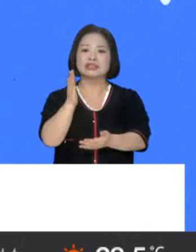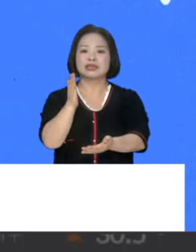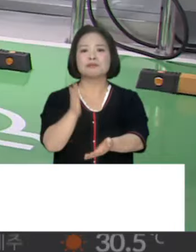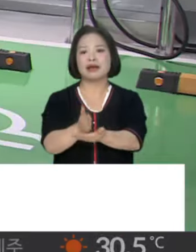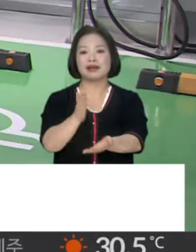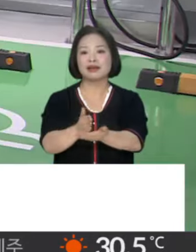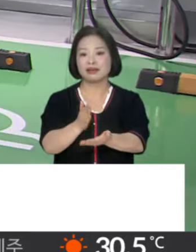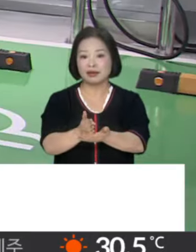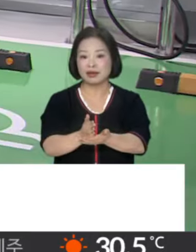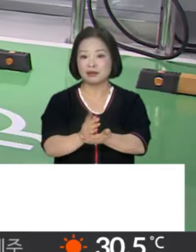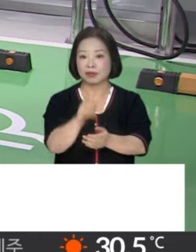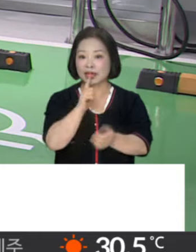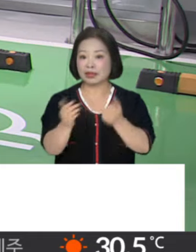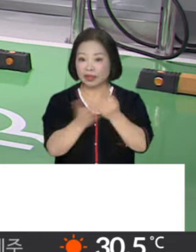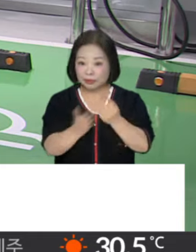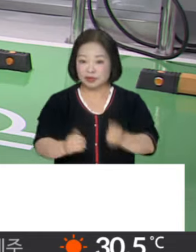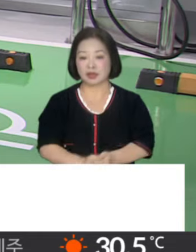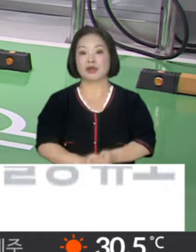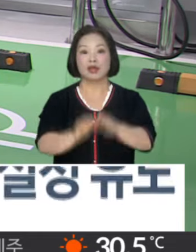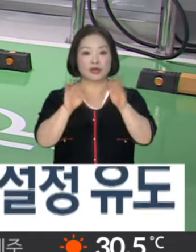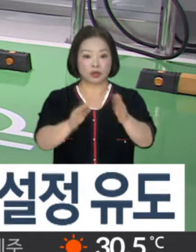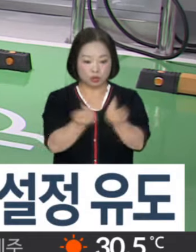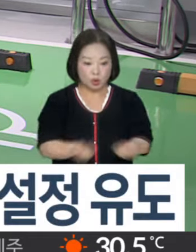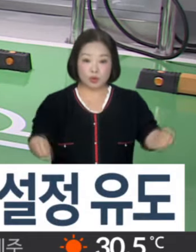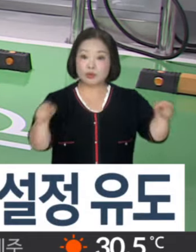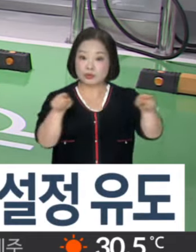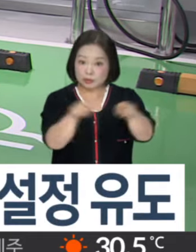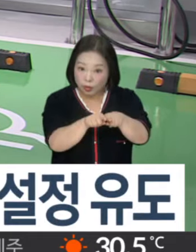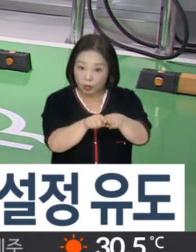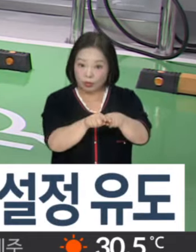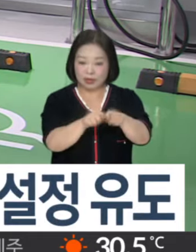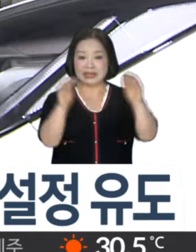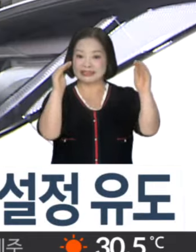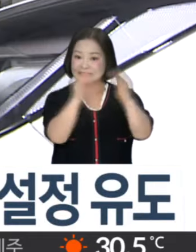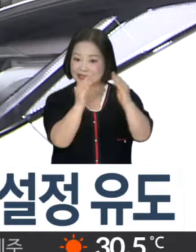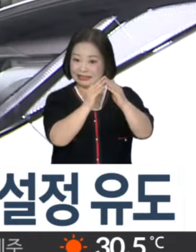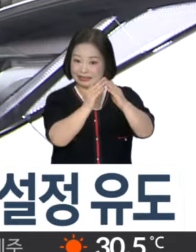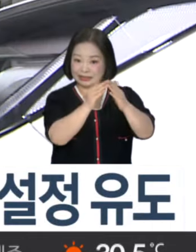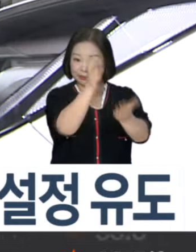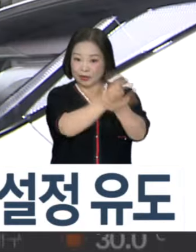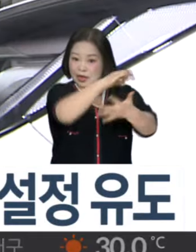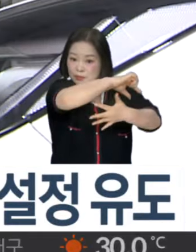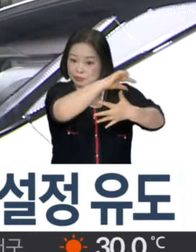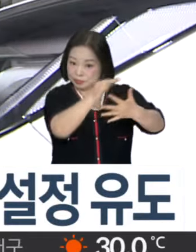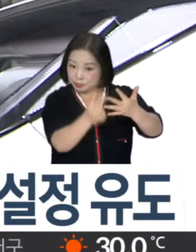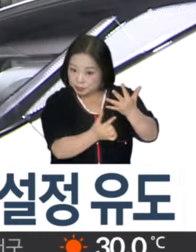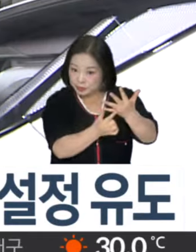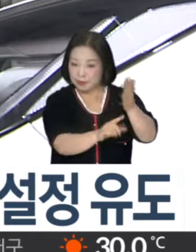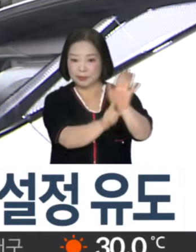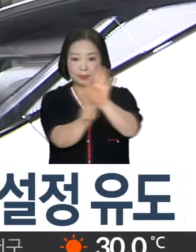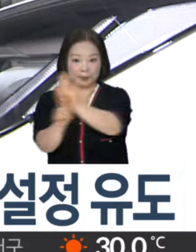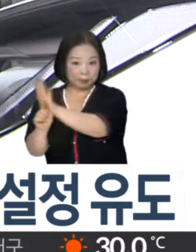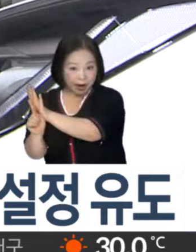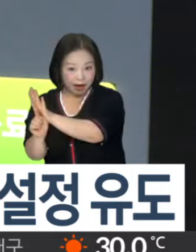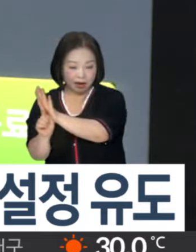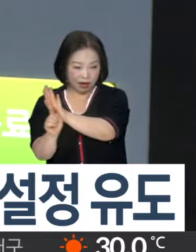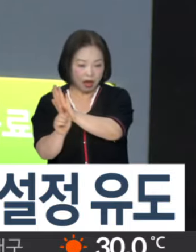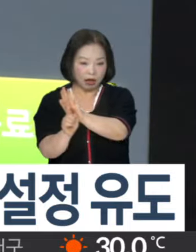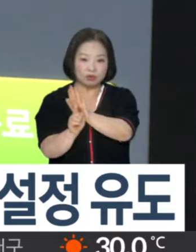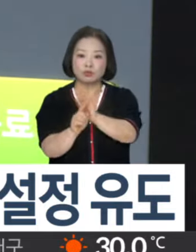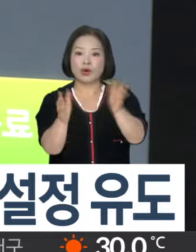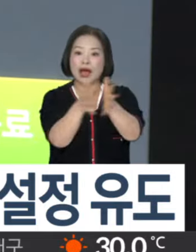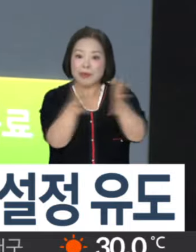의견이 있기 때문에 시는 공동주택 관리 규약 준칙 개정 이전에도 관련 내용을 먼저 안내해 입주자 대표 회의 의결을